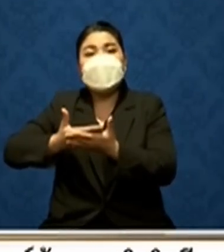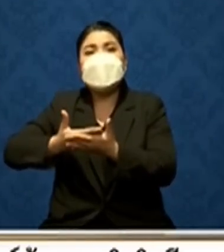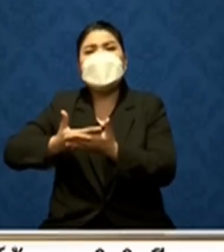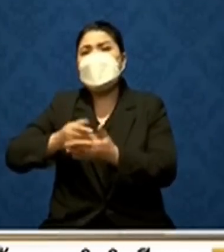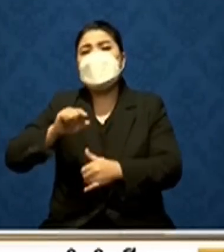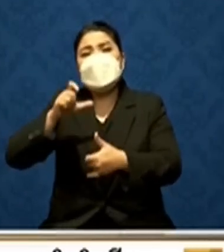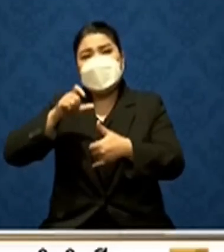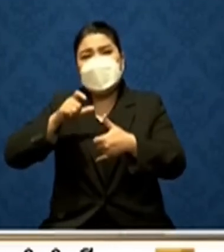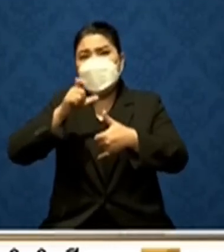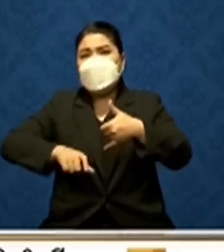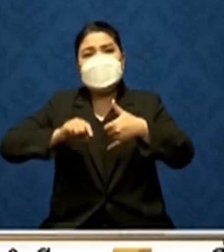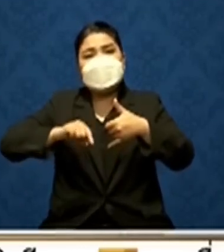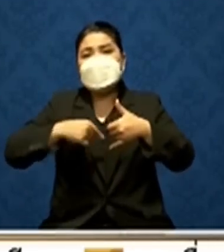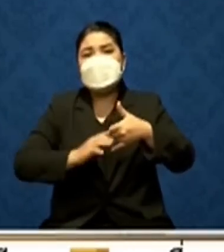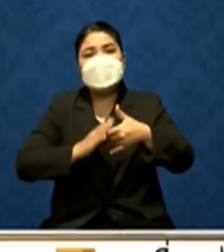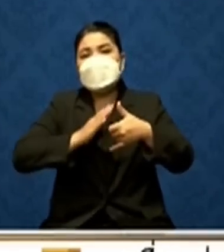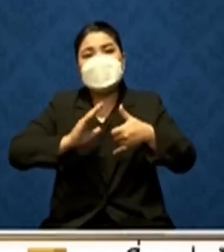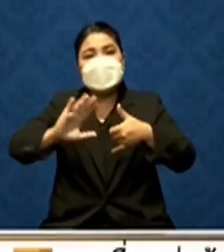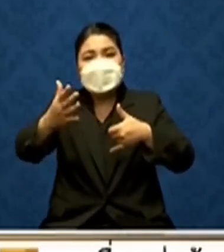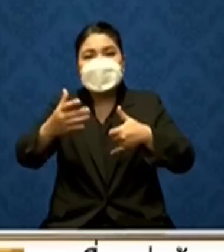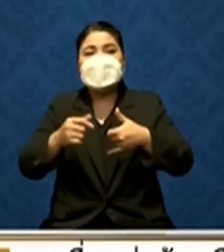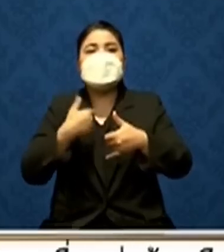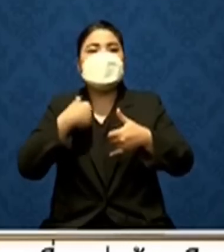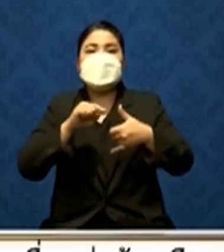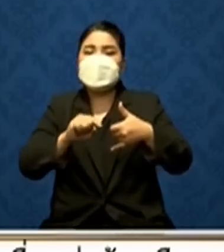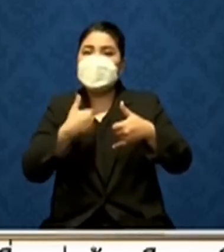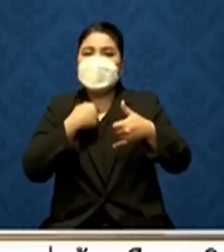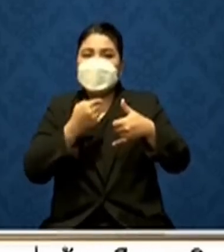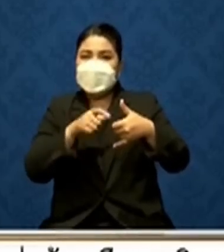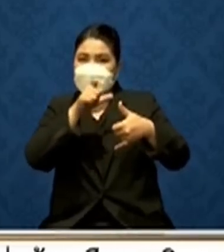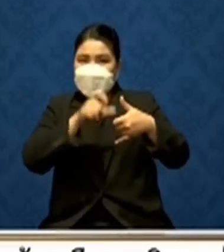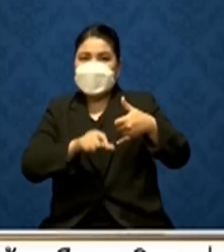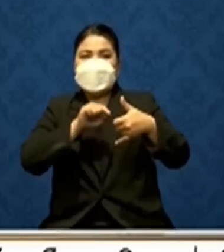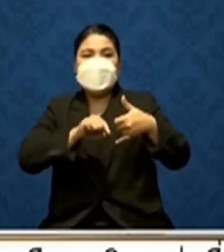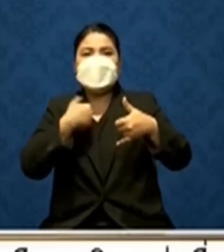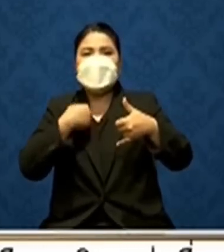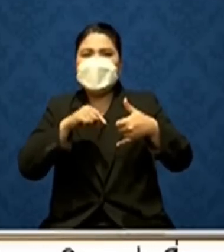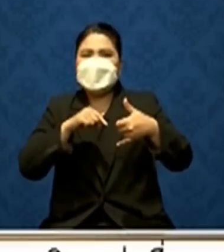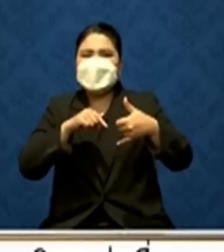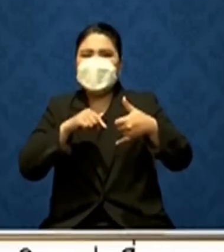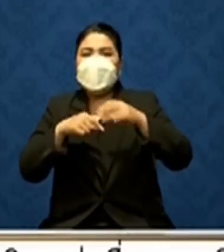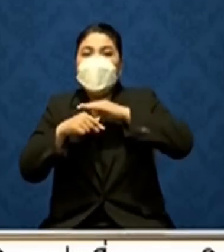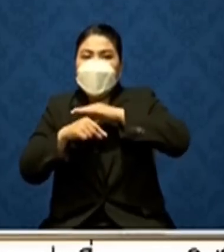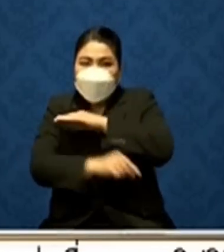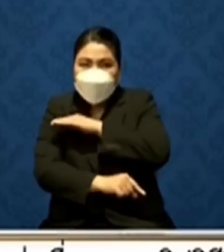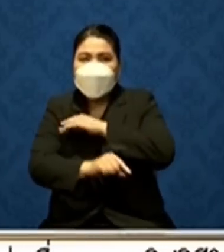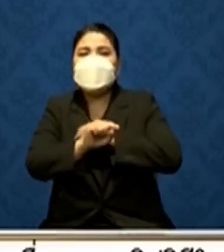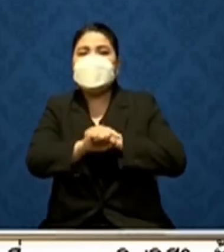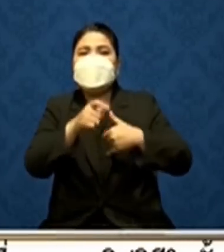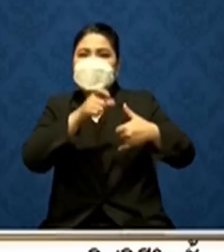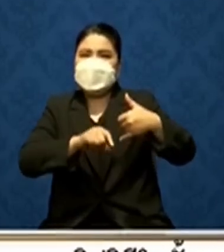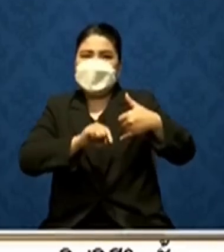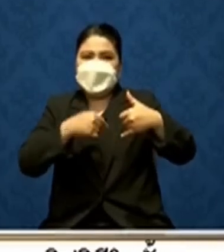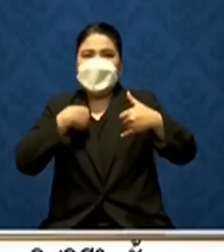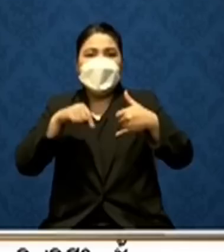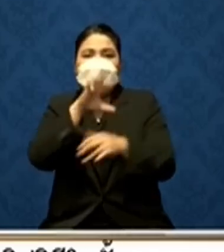ไม่มีความซื่อสัตย์สุจริตเป็นที่ประจักษ์มีพฤติกรรมทุจริตต่อหน้าที่ปล่อยปละละเลยให้มีการทุจริตและ